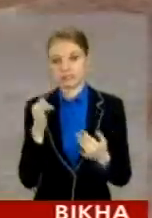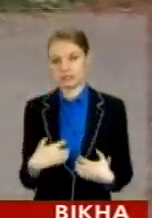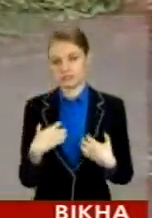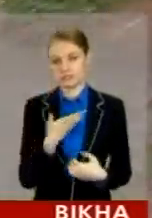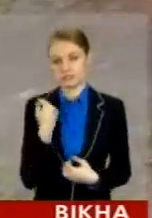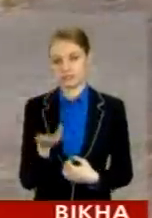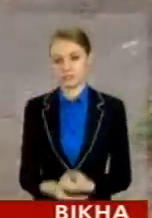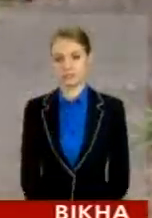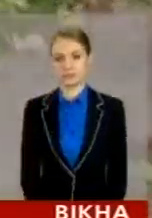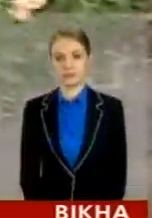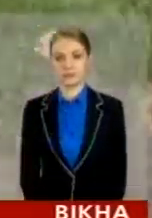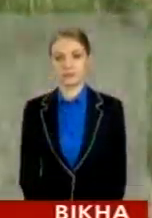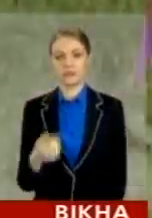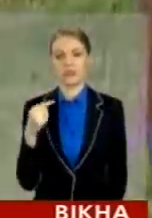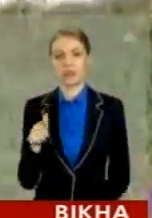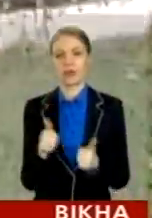страшно